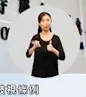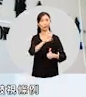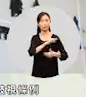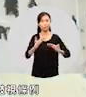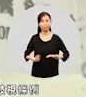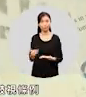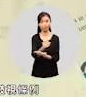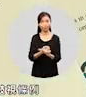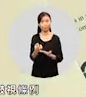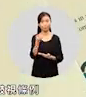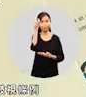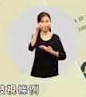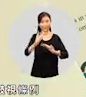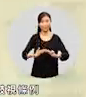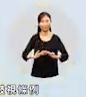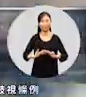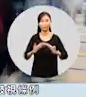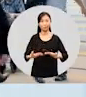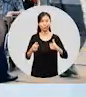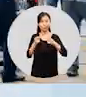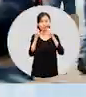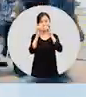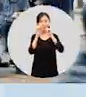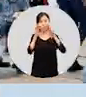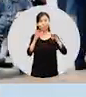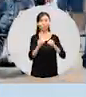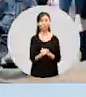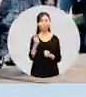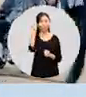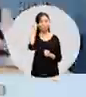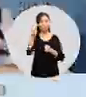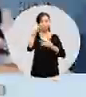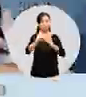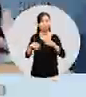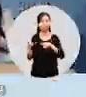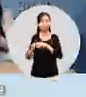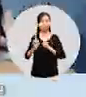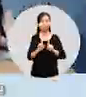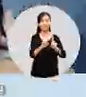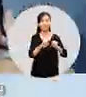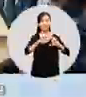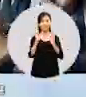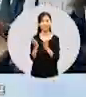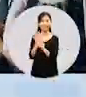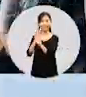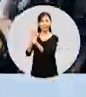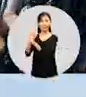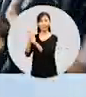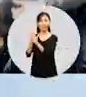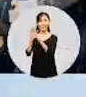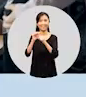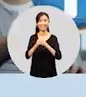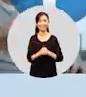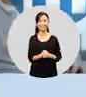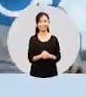平等机会委员会现正检讨歧视条例，并就此咨询公众，务求使条例与时并进，保障更